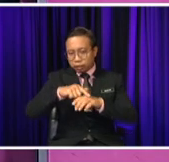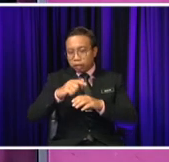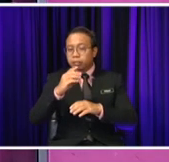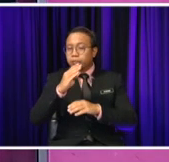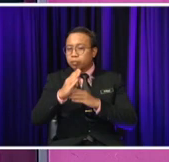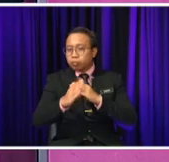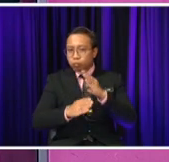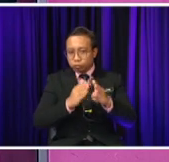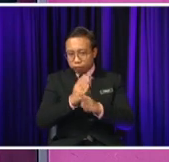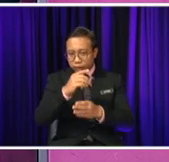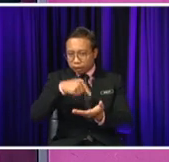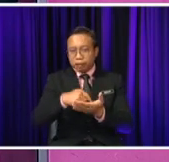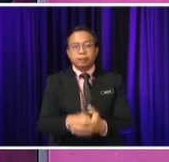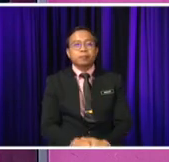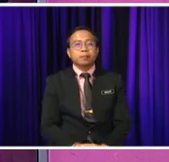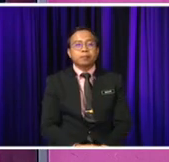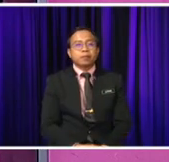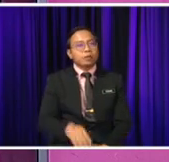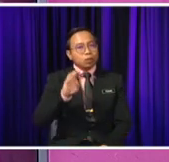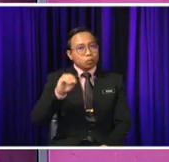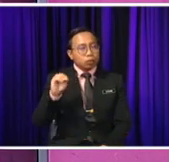muka bumi ini pun kalau misalnya